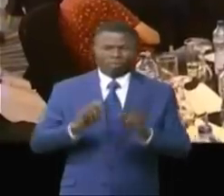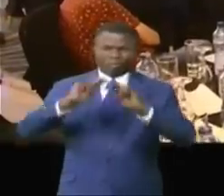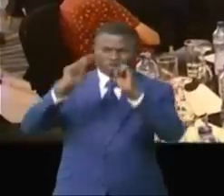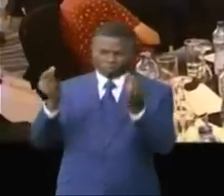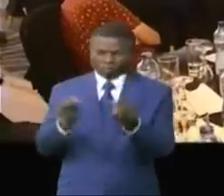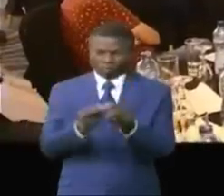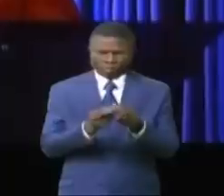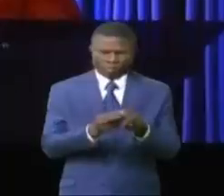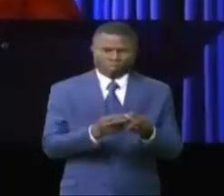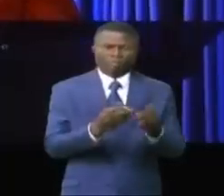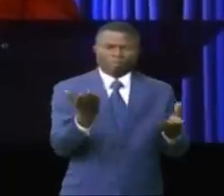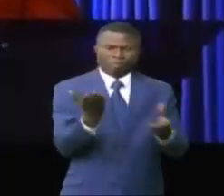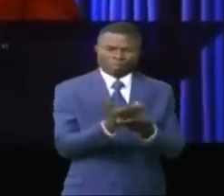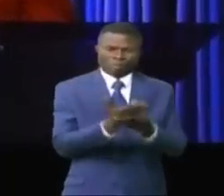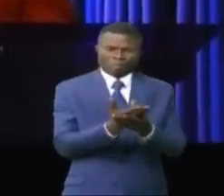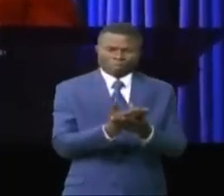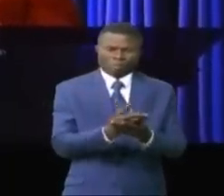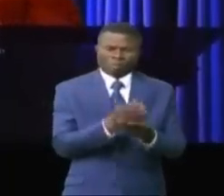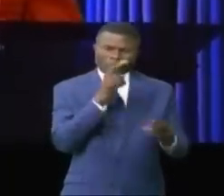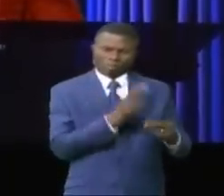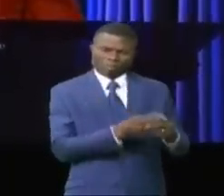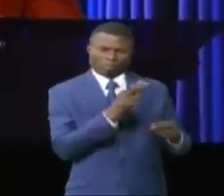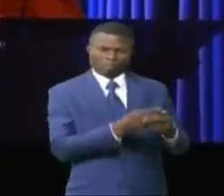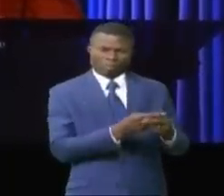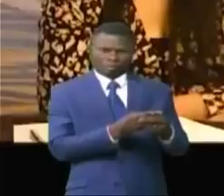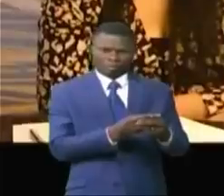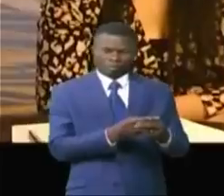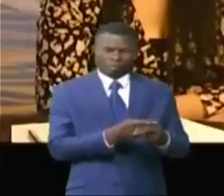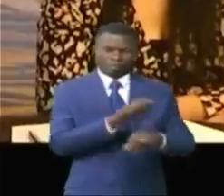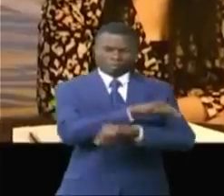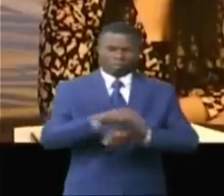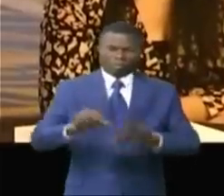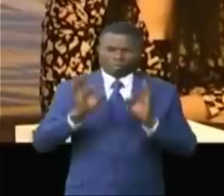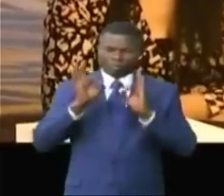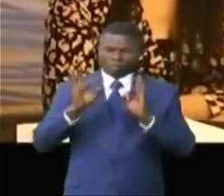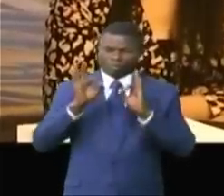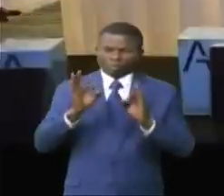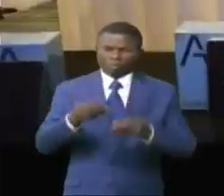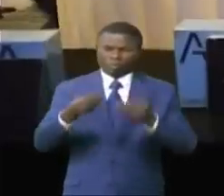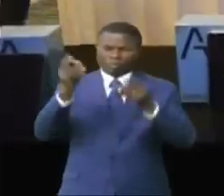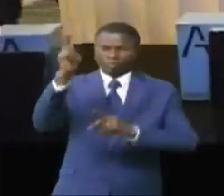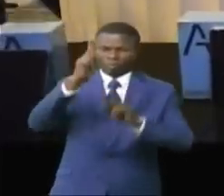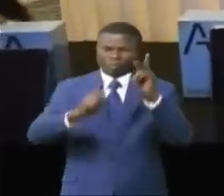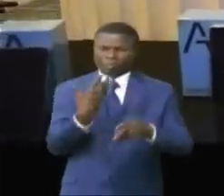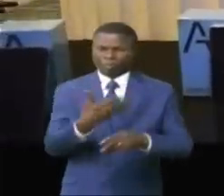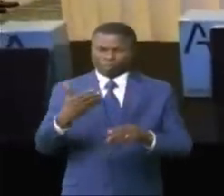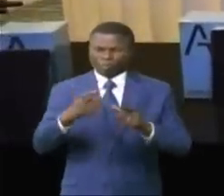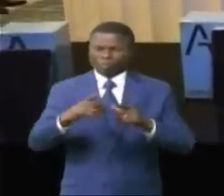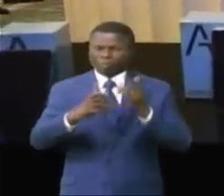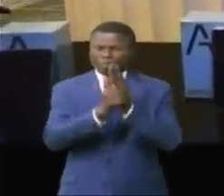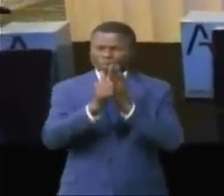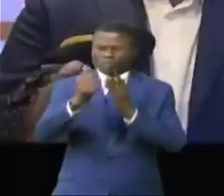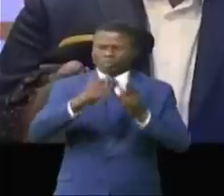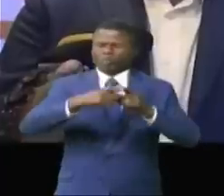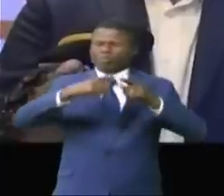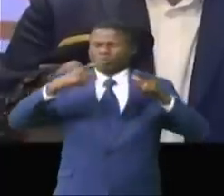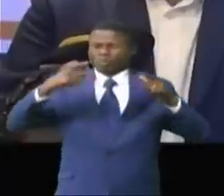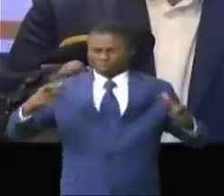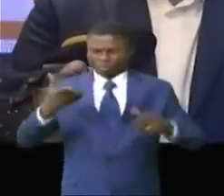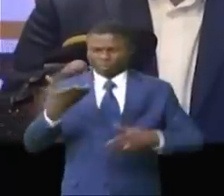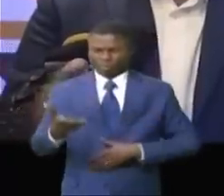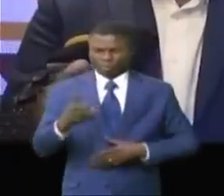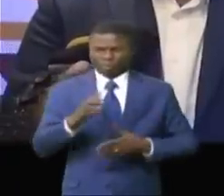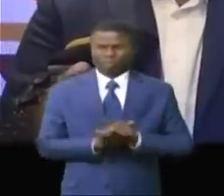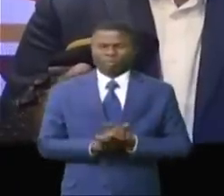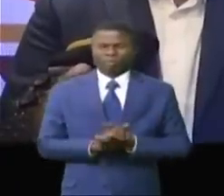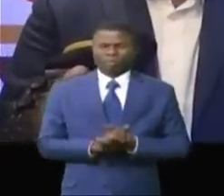les serveurs, et les stockages, ce nouvel établissement offre au public des produits de grande qualité. Top vendors